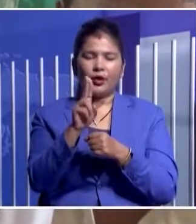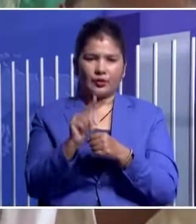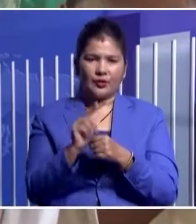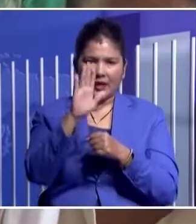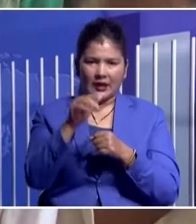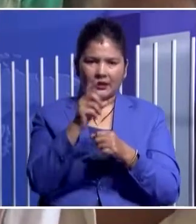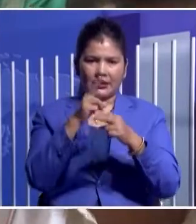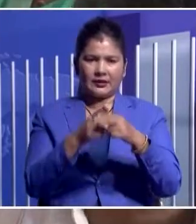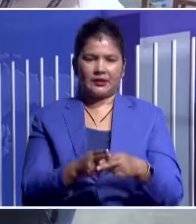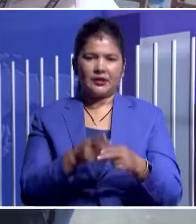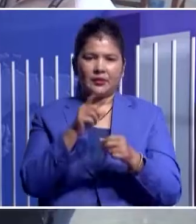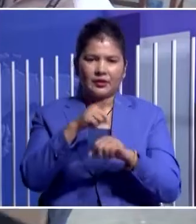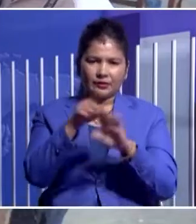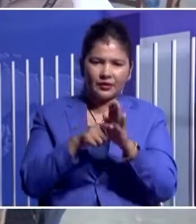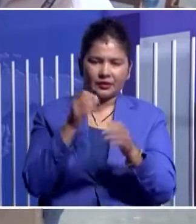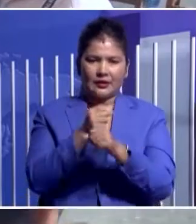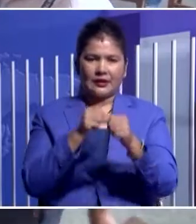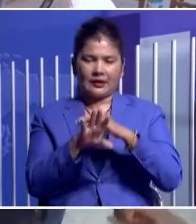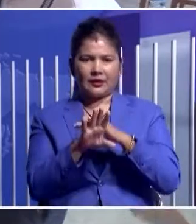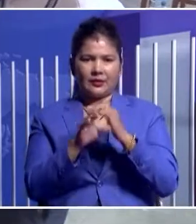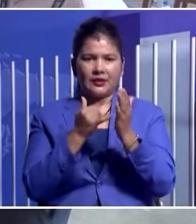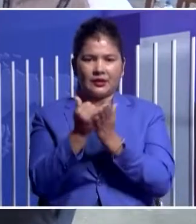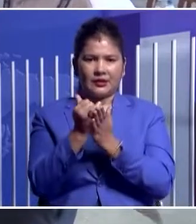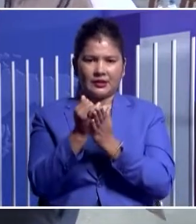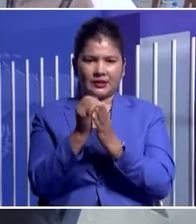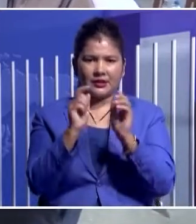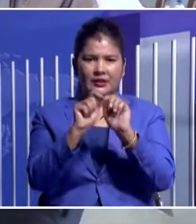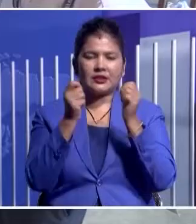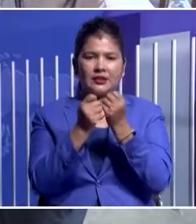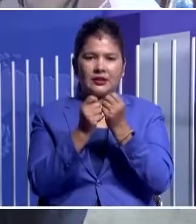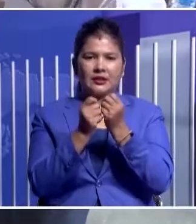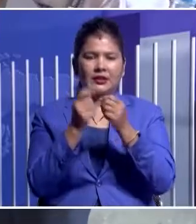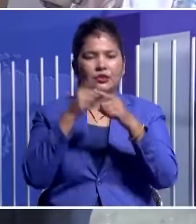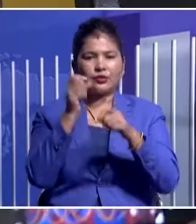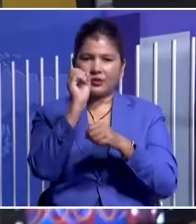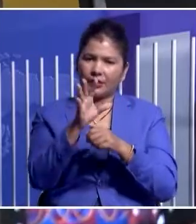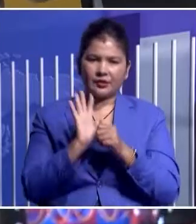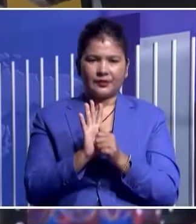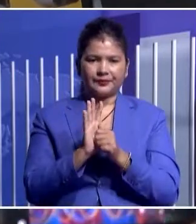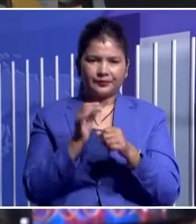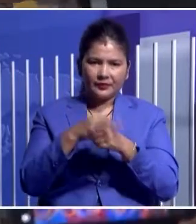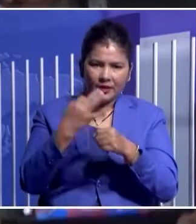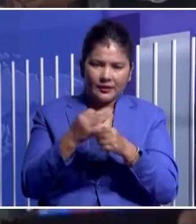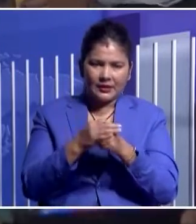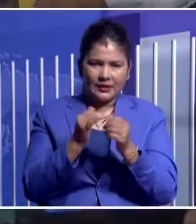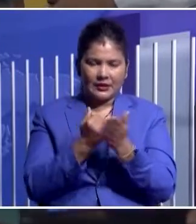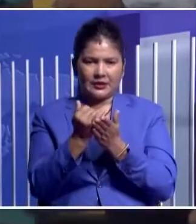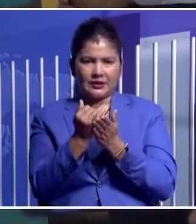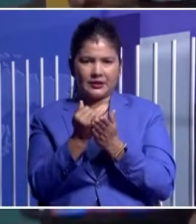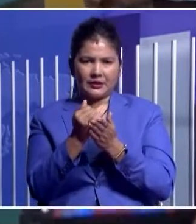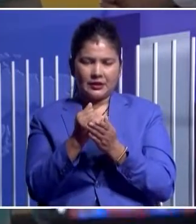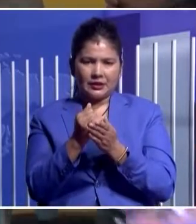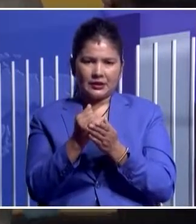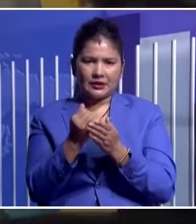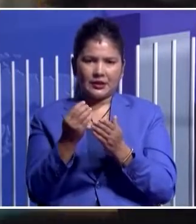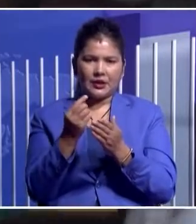आगामी आर्थिक वर्षको नीति तथा कार्यक्रममा कृषि क्षेत्रलाई विशेष जोड दिएको छ। कृषिको व्यवसायीकरणसँगै कृषक परिचय पत्र लागू गर्ने